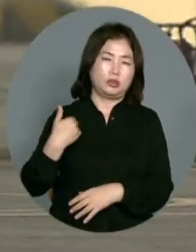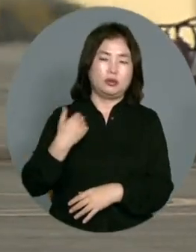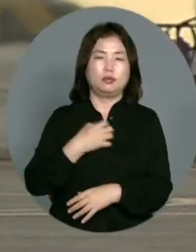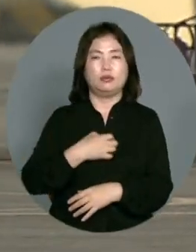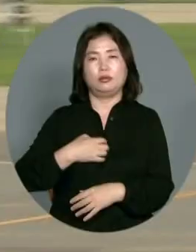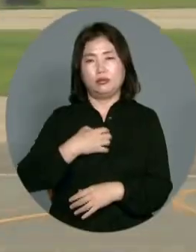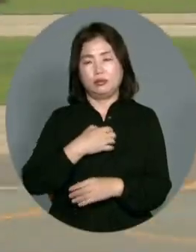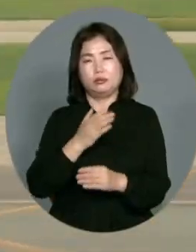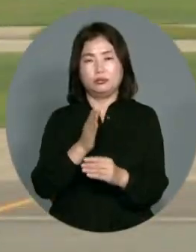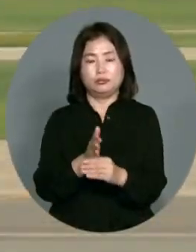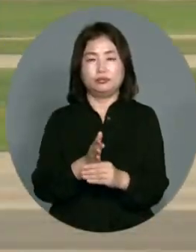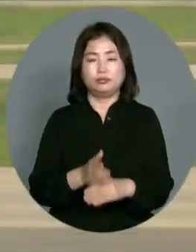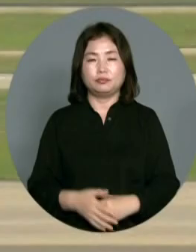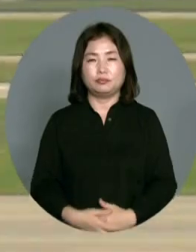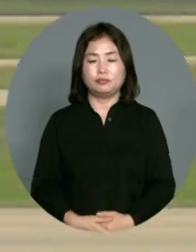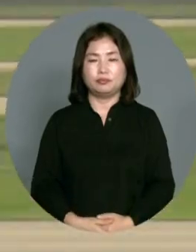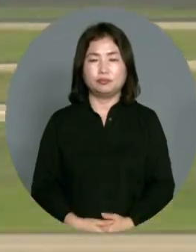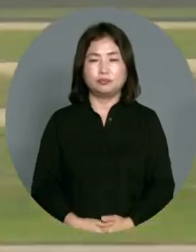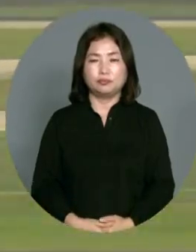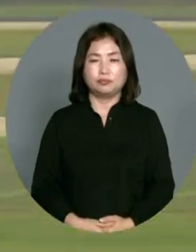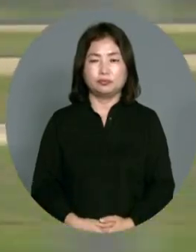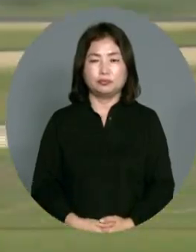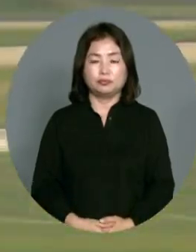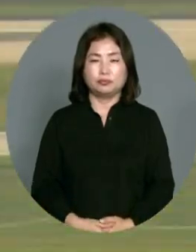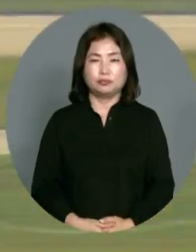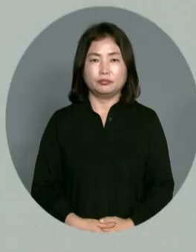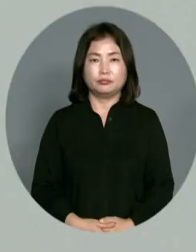거란 전망이 나옵니다 mbc 뉴스 이 돈입니다